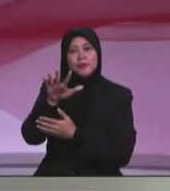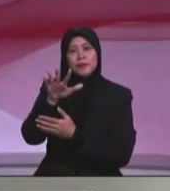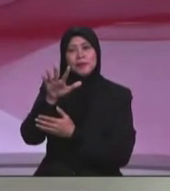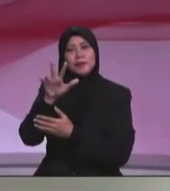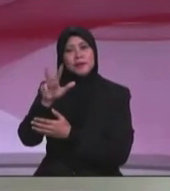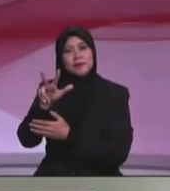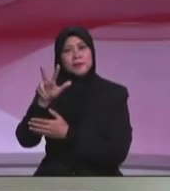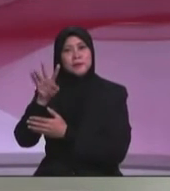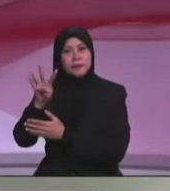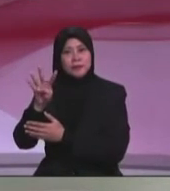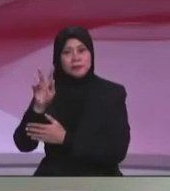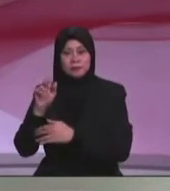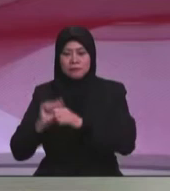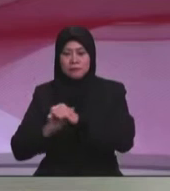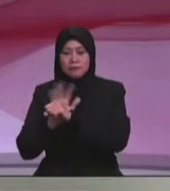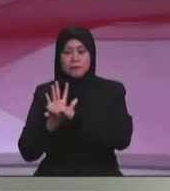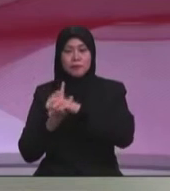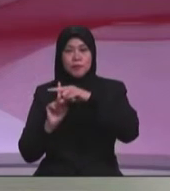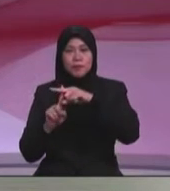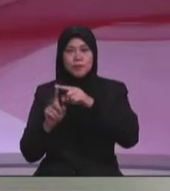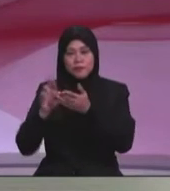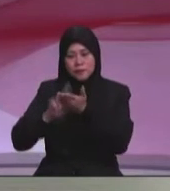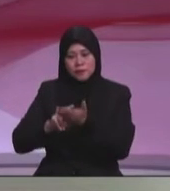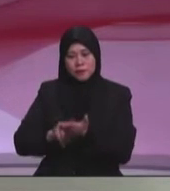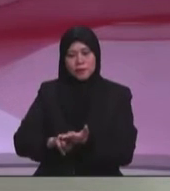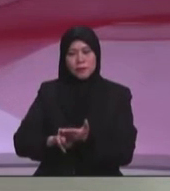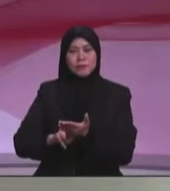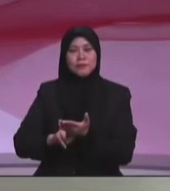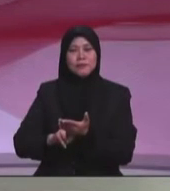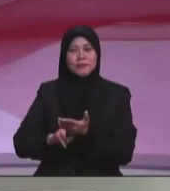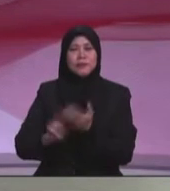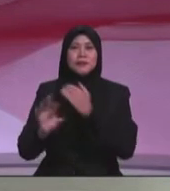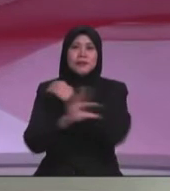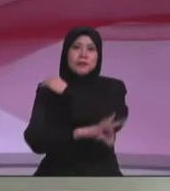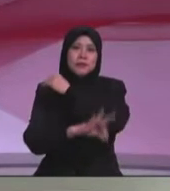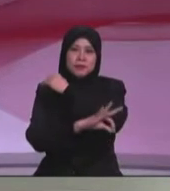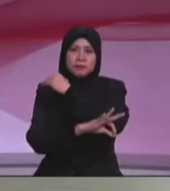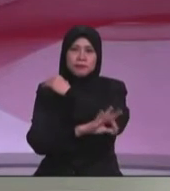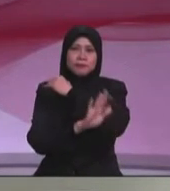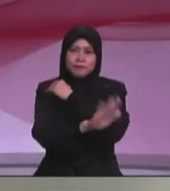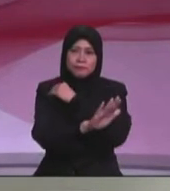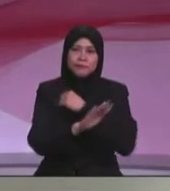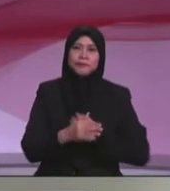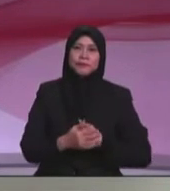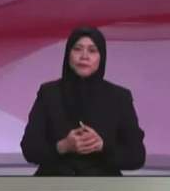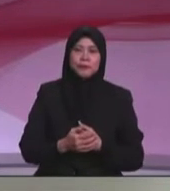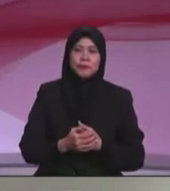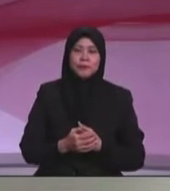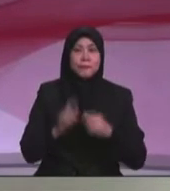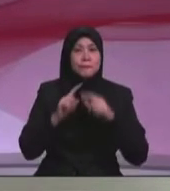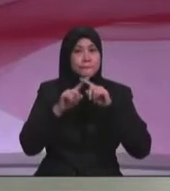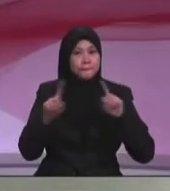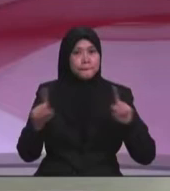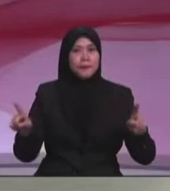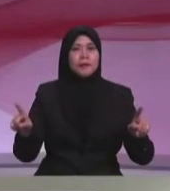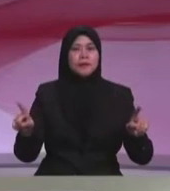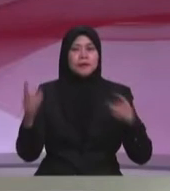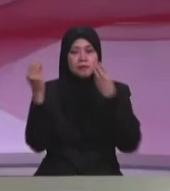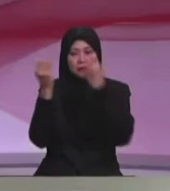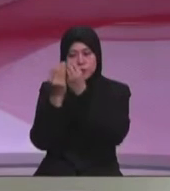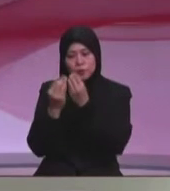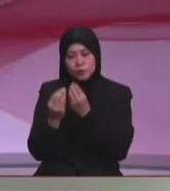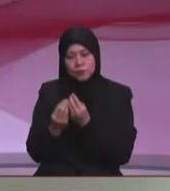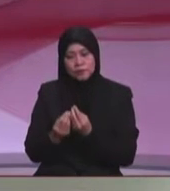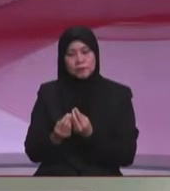1,534 kes positif COVID-19 direkodkan di seluruh Negeri Sembilan. Walau bagaimanapun daripada